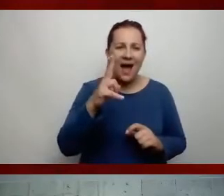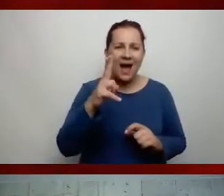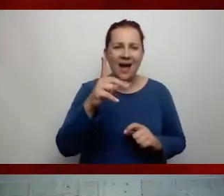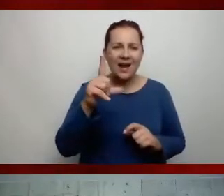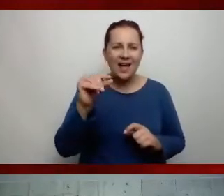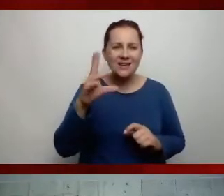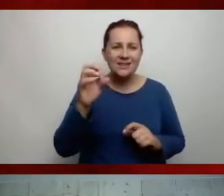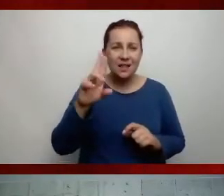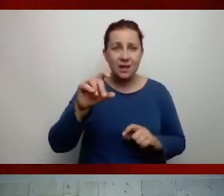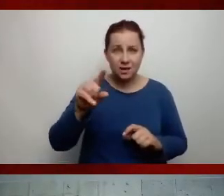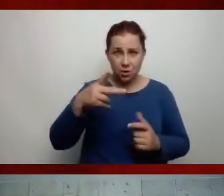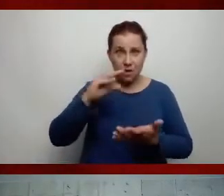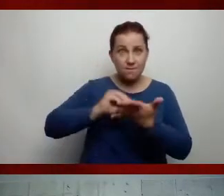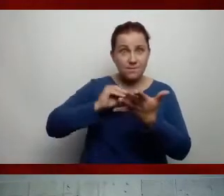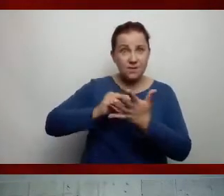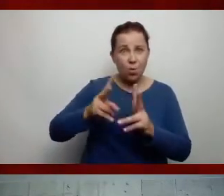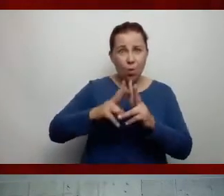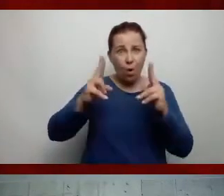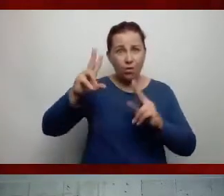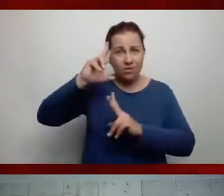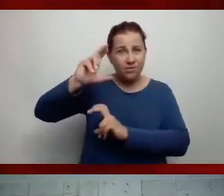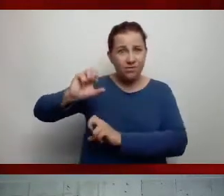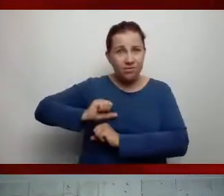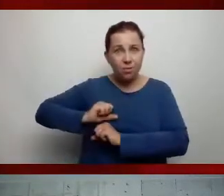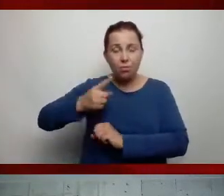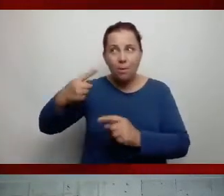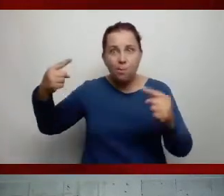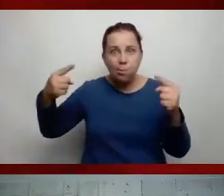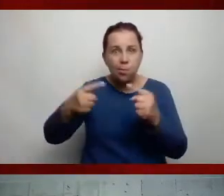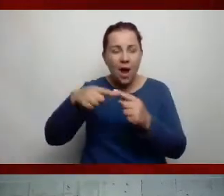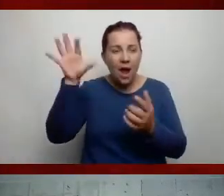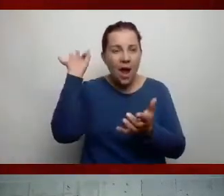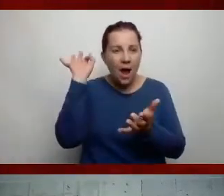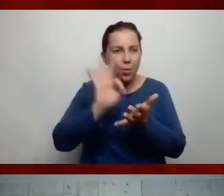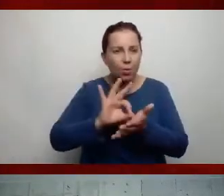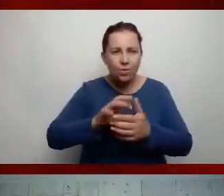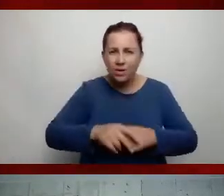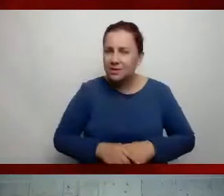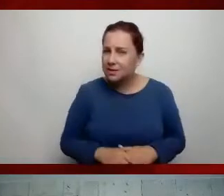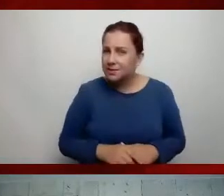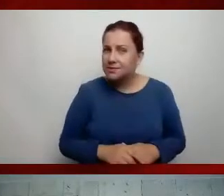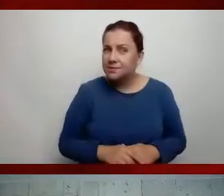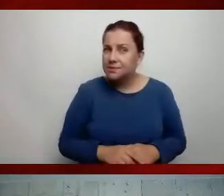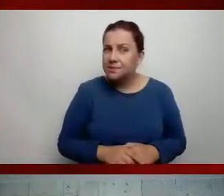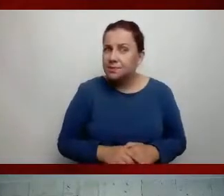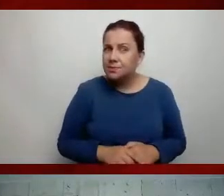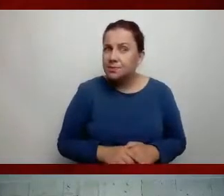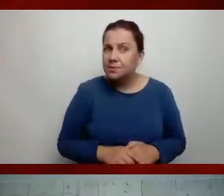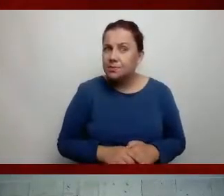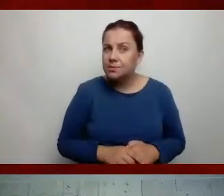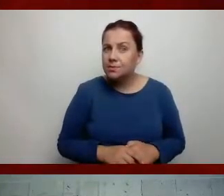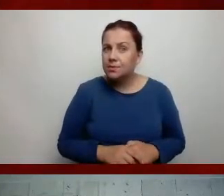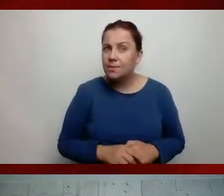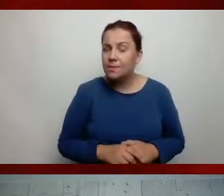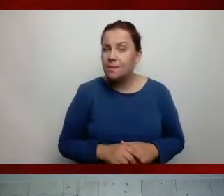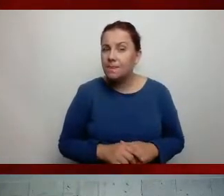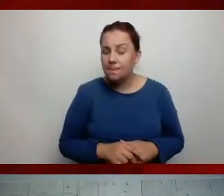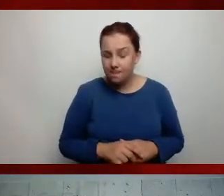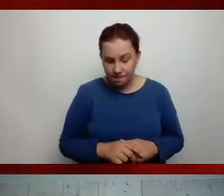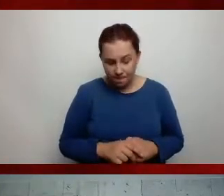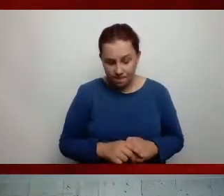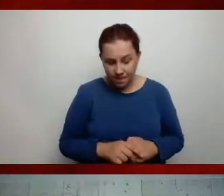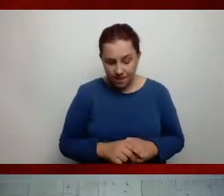na służbie wojskowej, to by się zgadzało, bo przecież to zabija bardziej, no, moim zdaniem, indywidualizm jednostki, niż coś tak